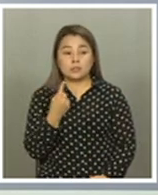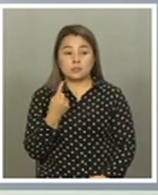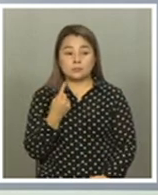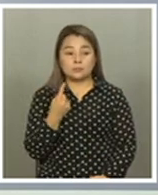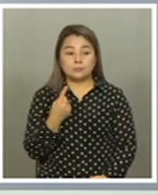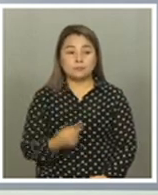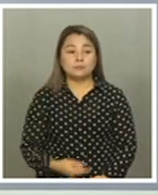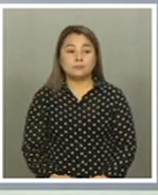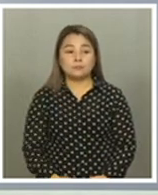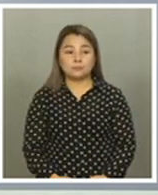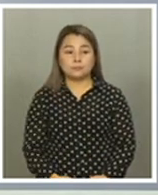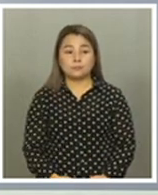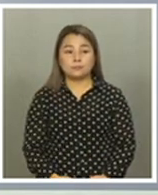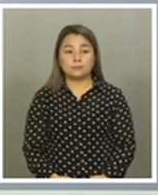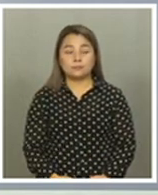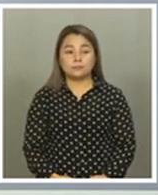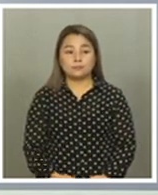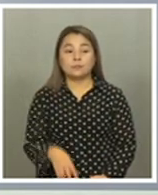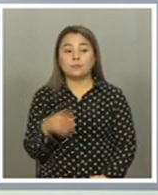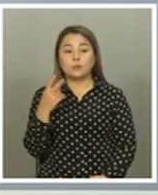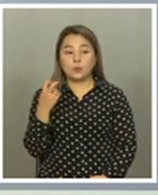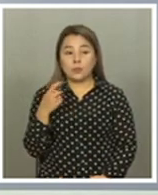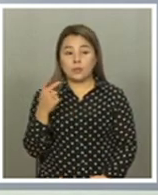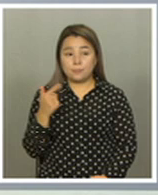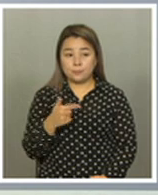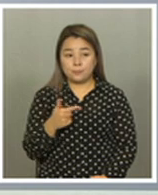бізде 200 грамм.